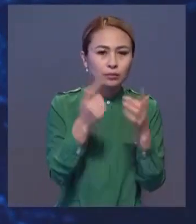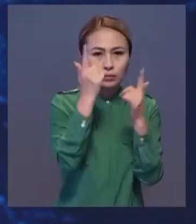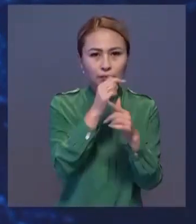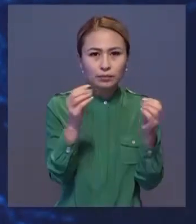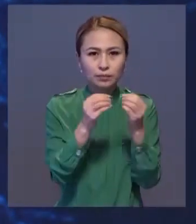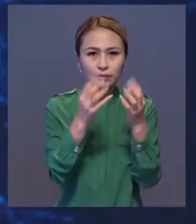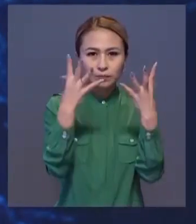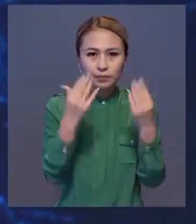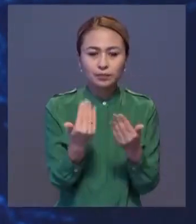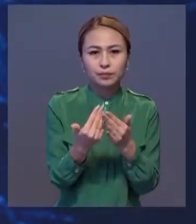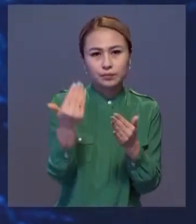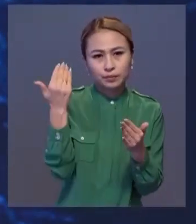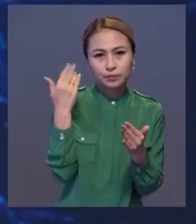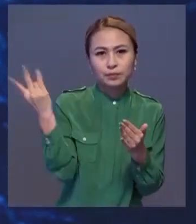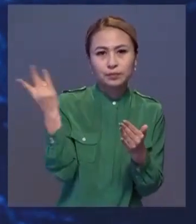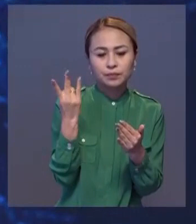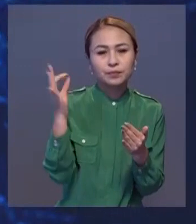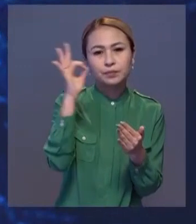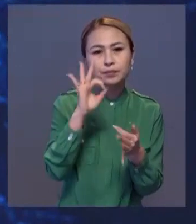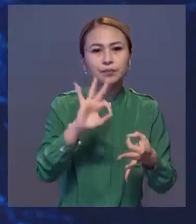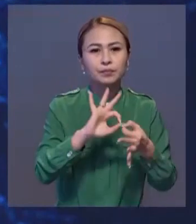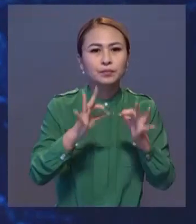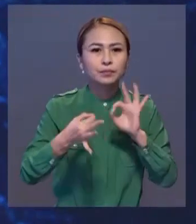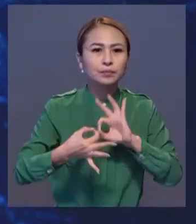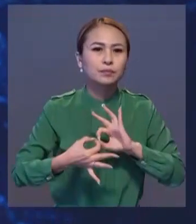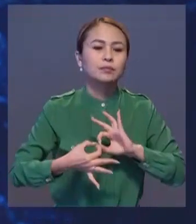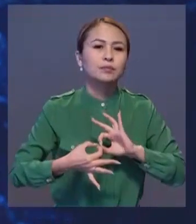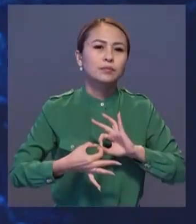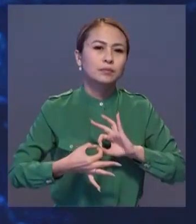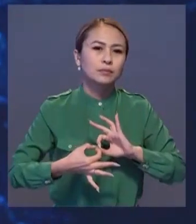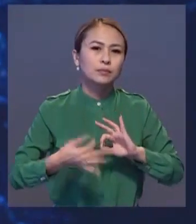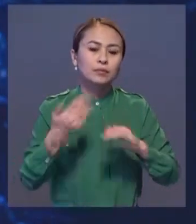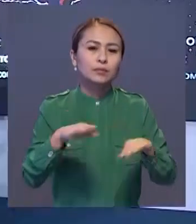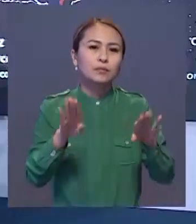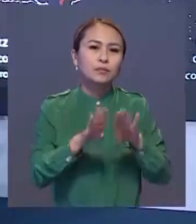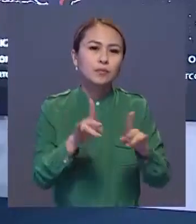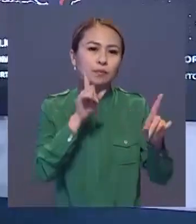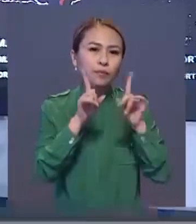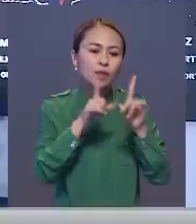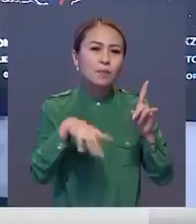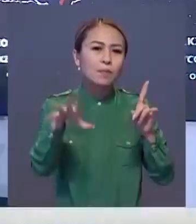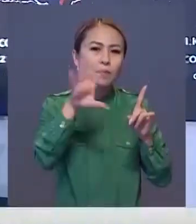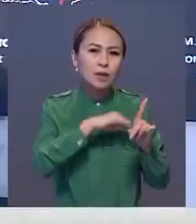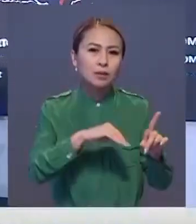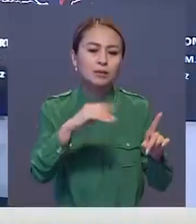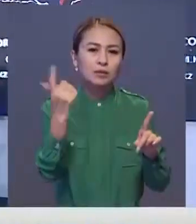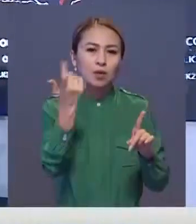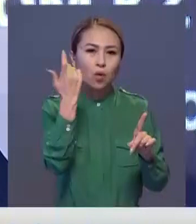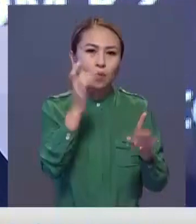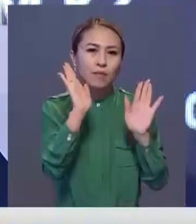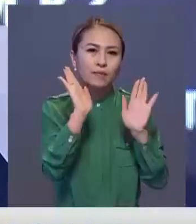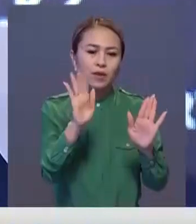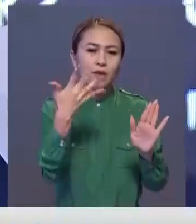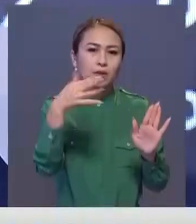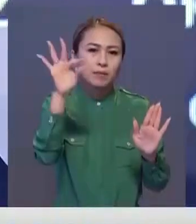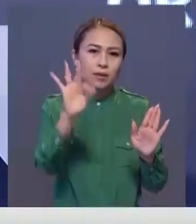туралы хабарландыру 10 күн бұрын жариялануы тиіс. Бұл туралы Еркебұлан Дауылбаев мәлім етті. Бұдан бөлек жиналса барлық меншік иелерінің